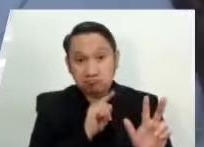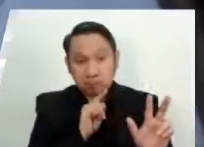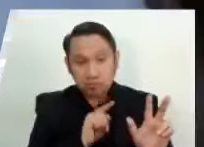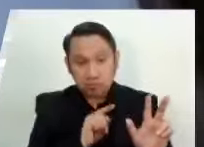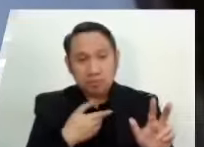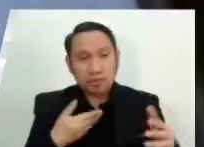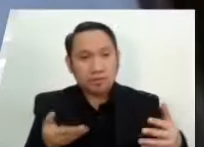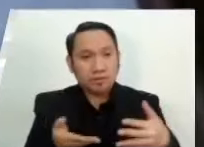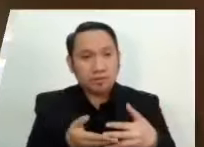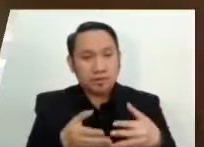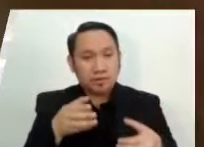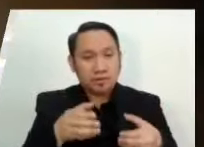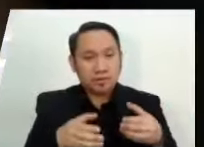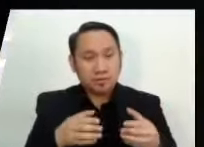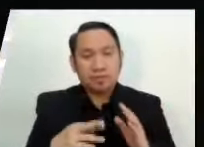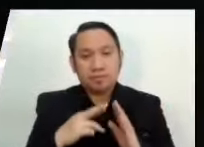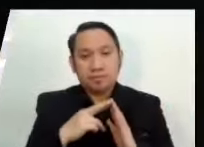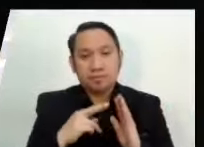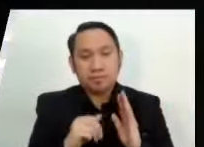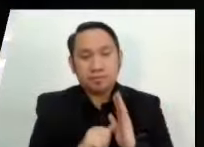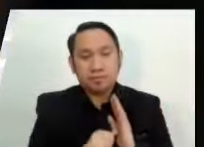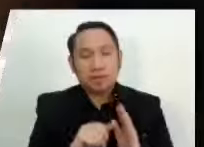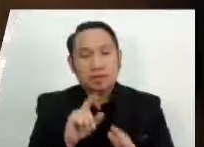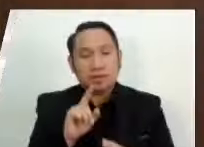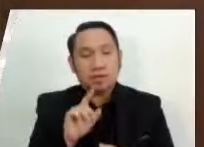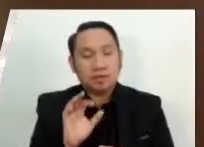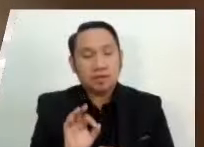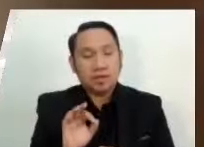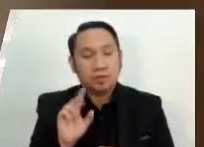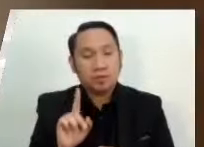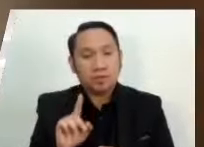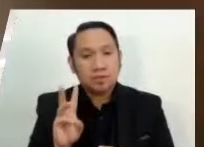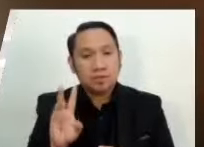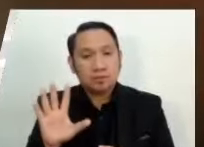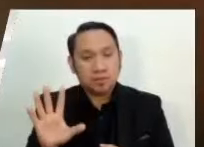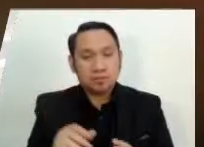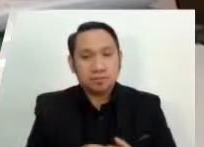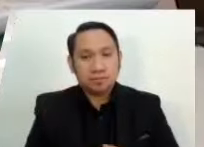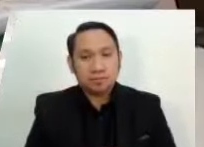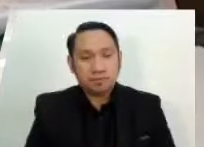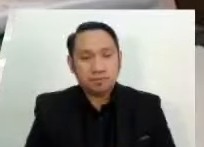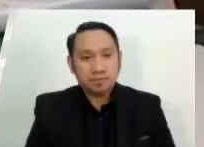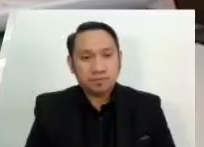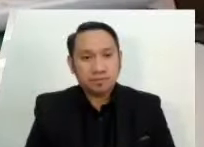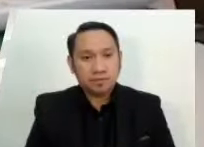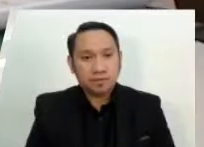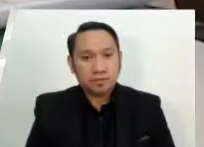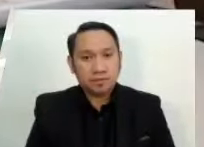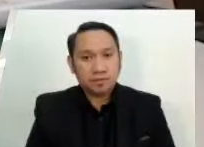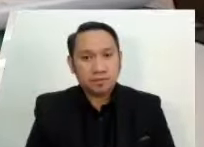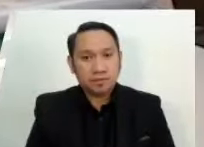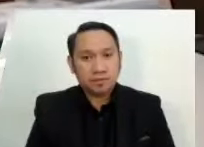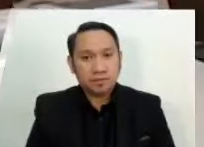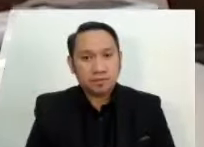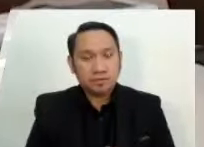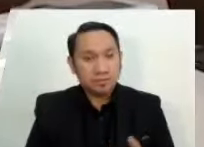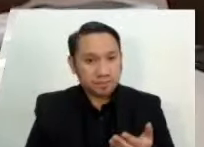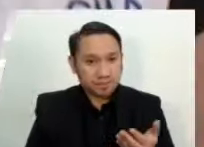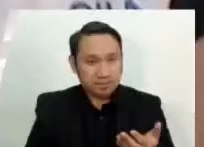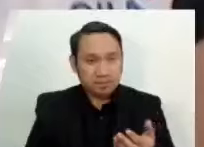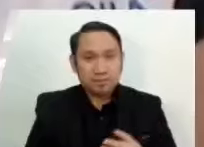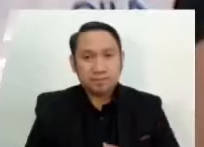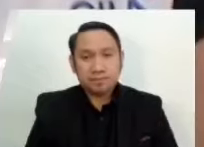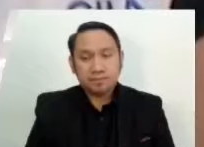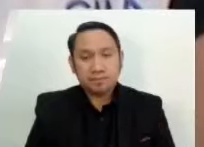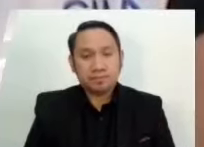Act 9165 o Comprehensive Dangerous Drugs Act of 2002. Ito ang unang balita. EJ